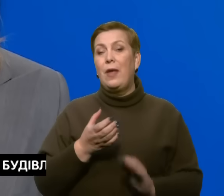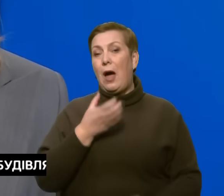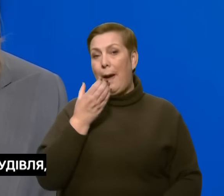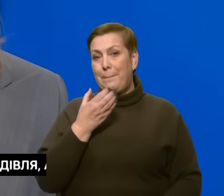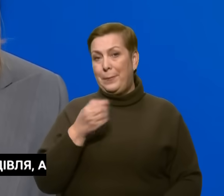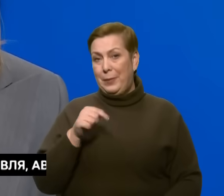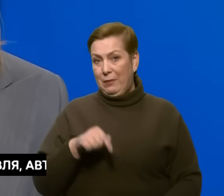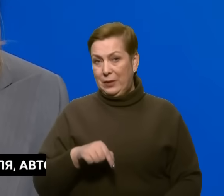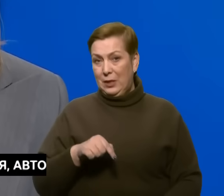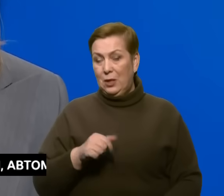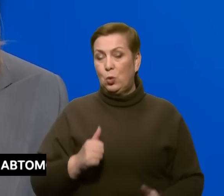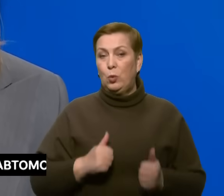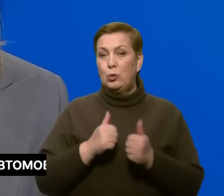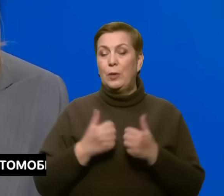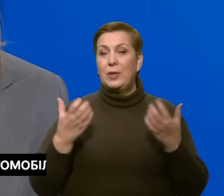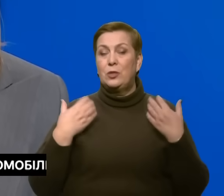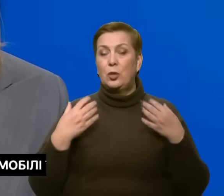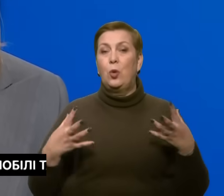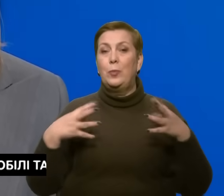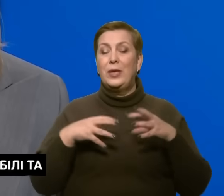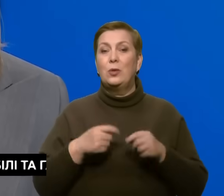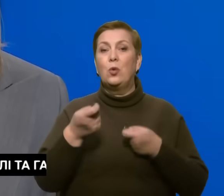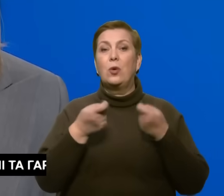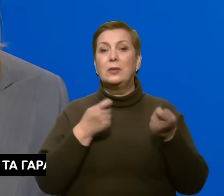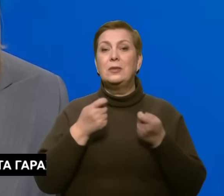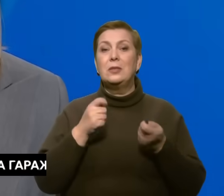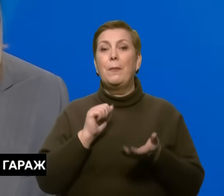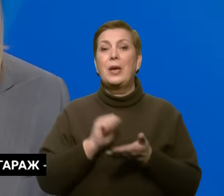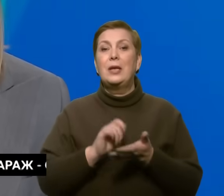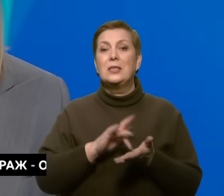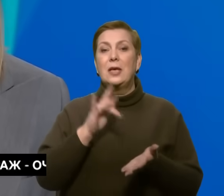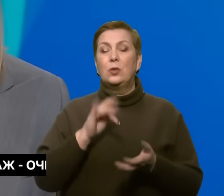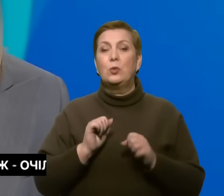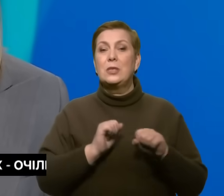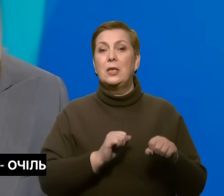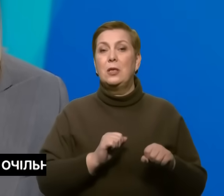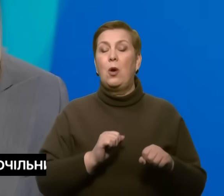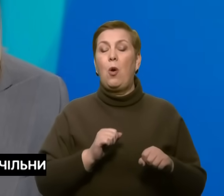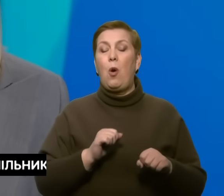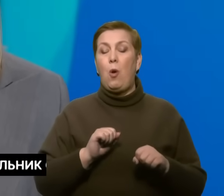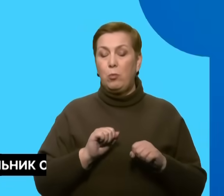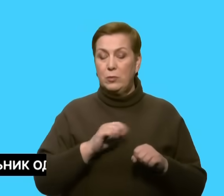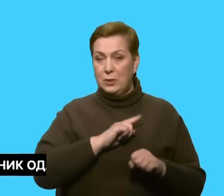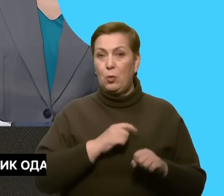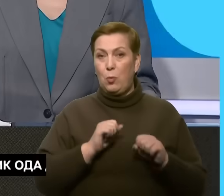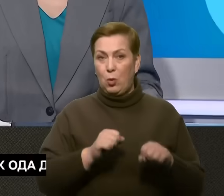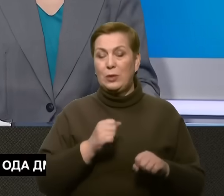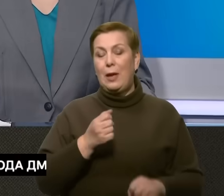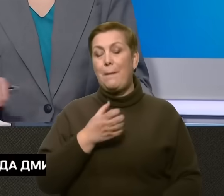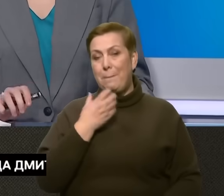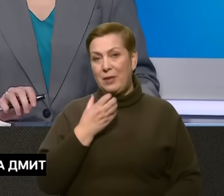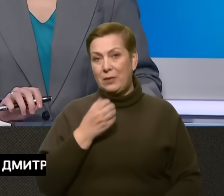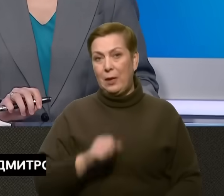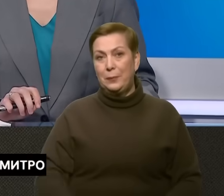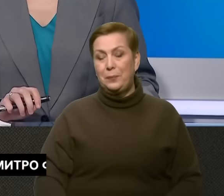Долучаємо для цього Наталю Гуменюк, начальницю об'єднаного координаційного прес-центру Сил оборони Півдня України.